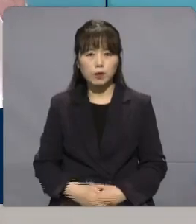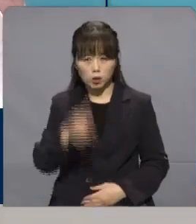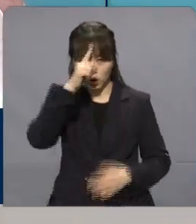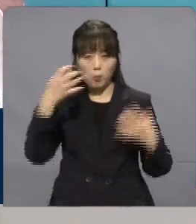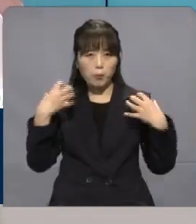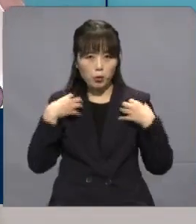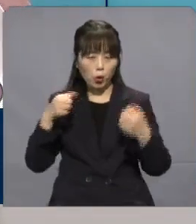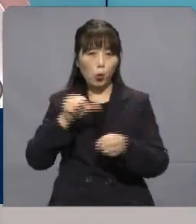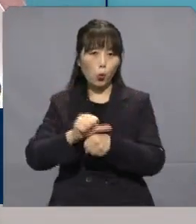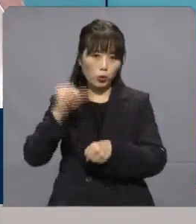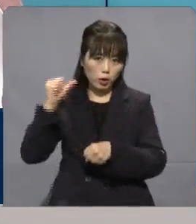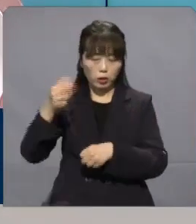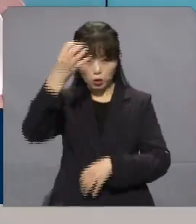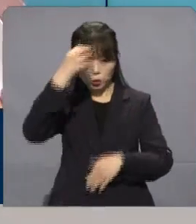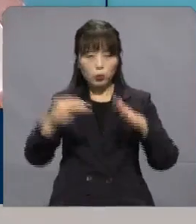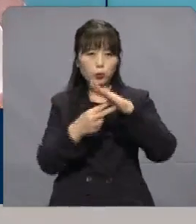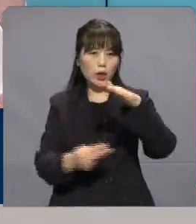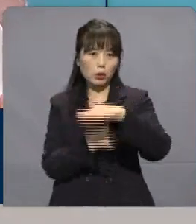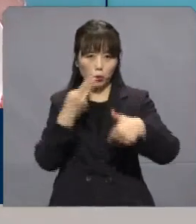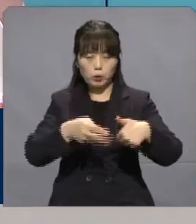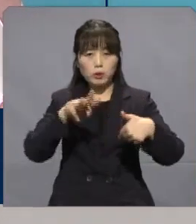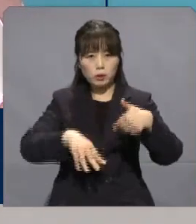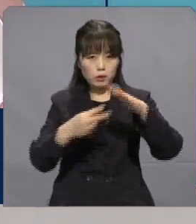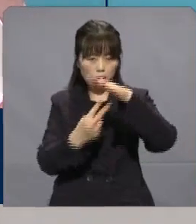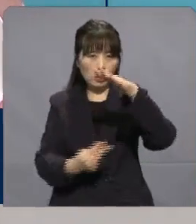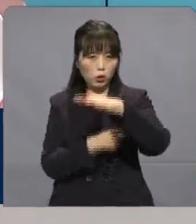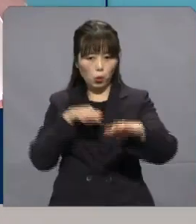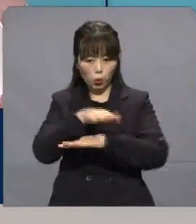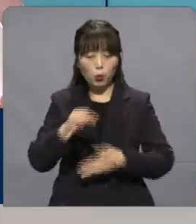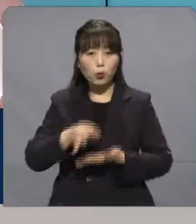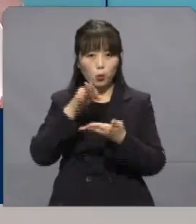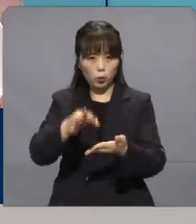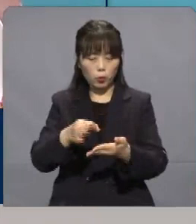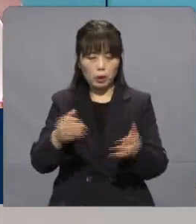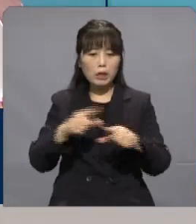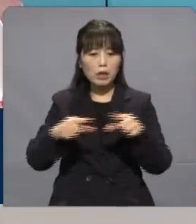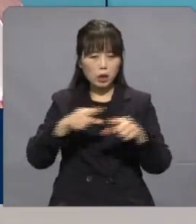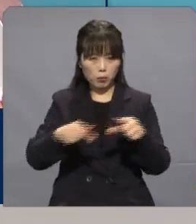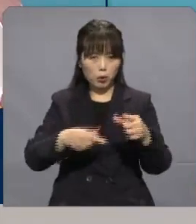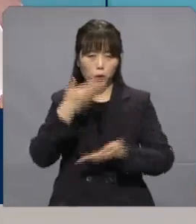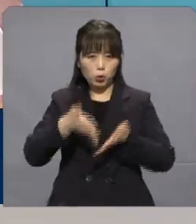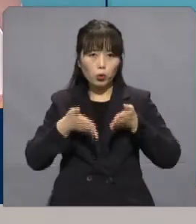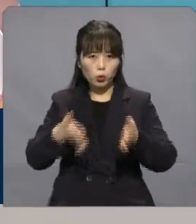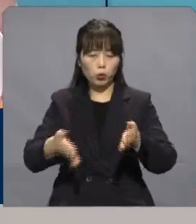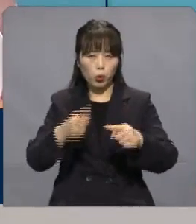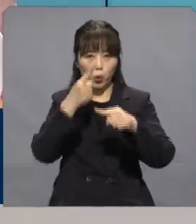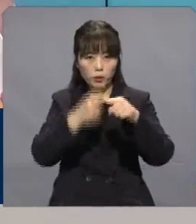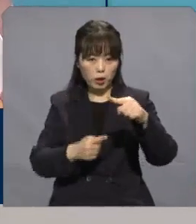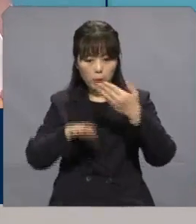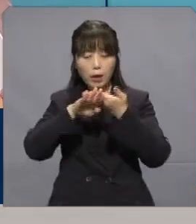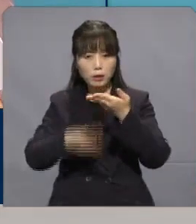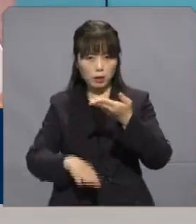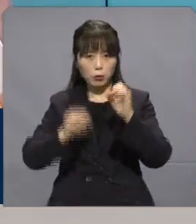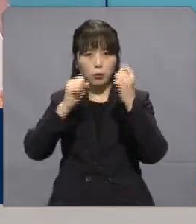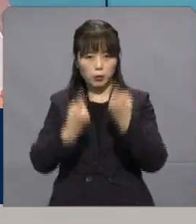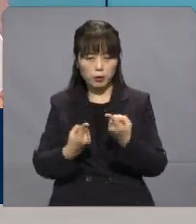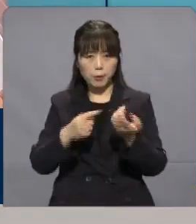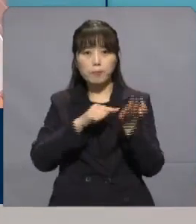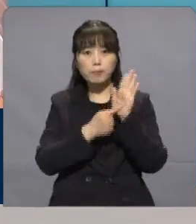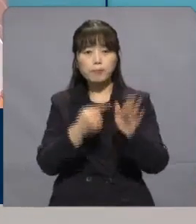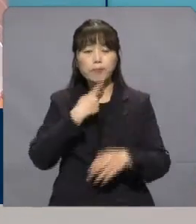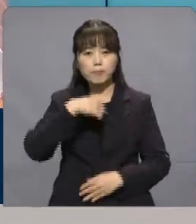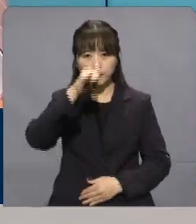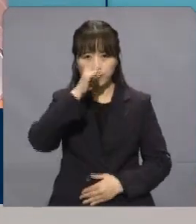정부가 5년 전 영종대교와 인천대교 통행료를 제정 고속도로와 비슷한 수준인 절반 이하로 인하하겠다고 밝힌